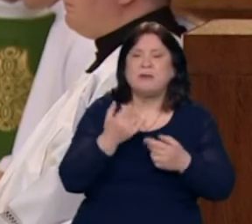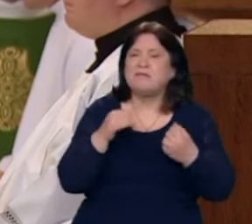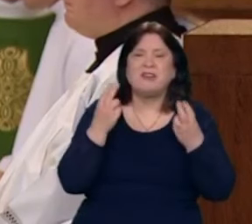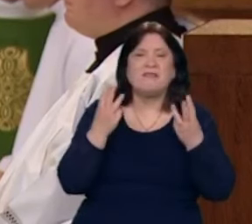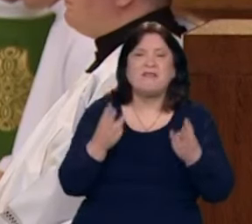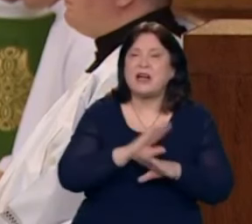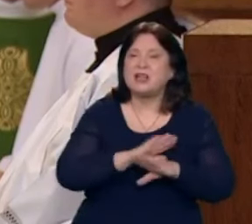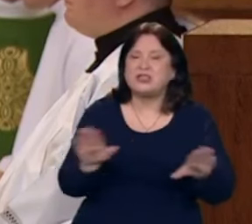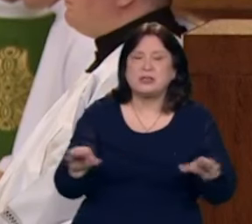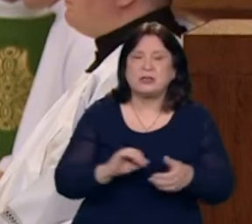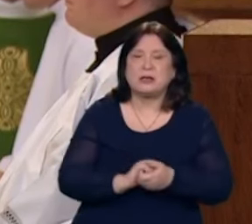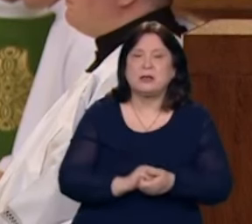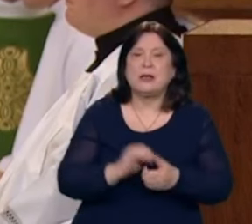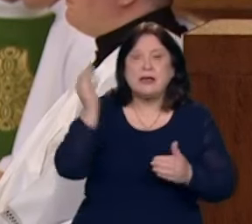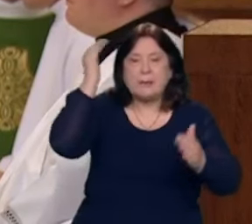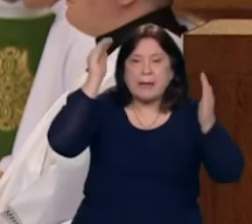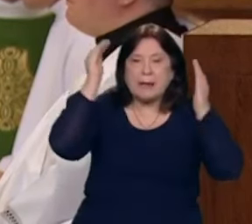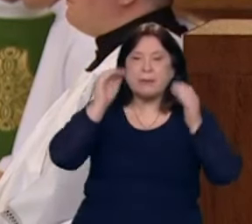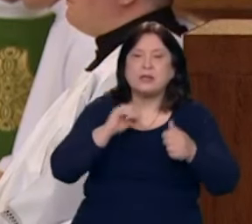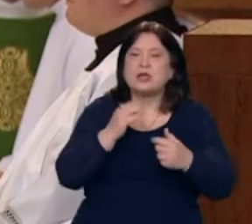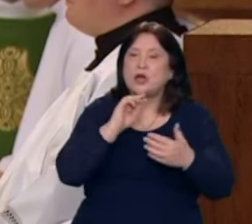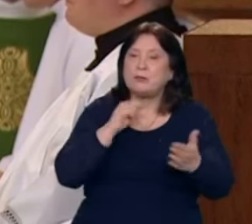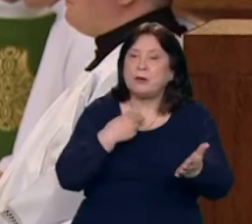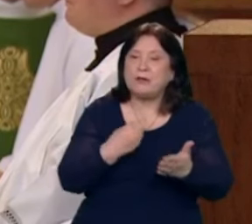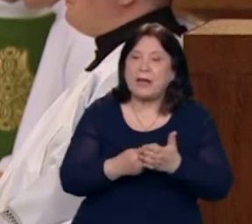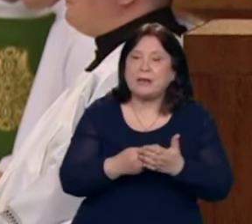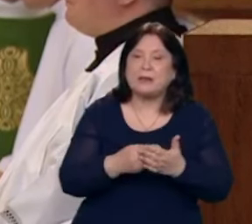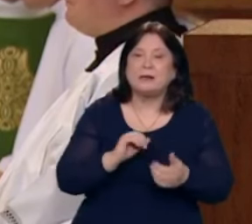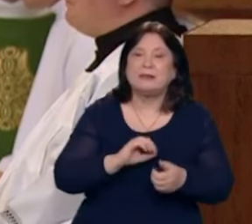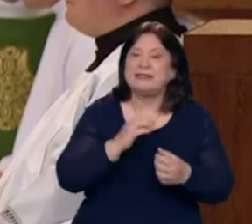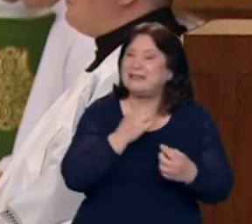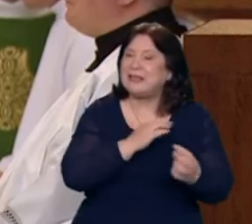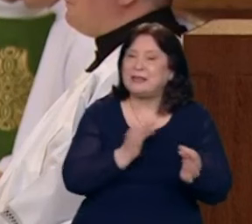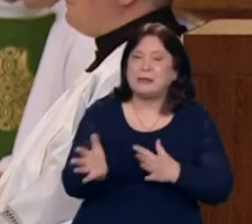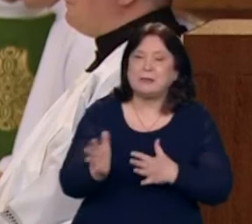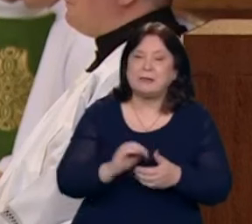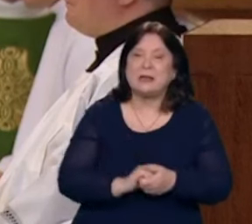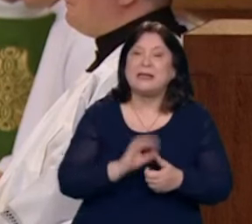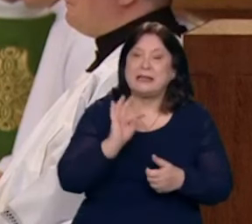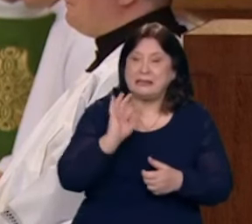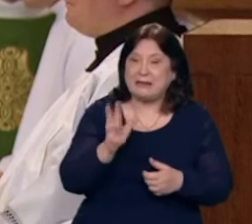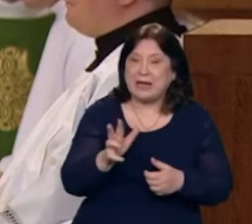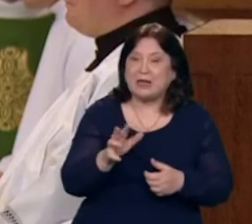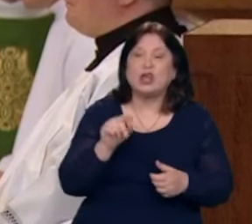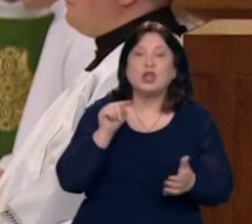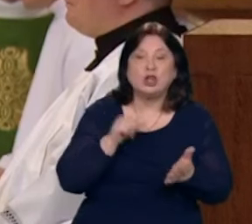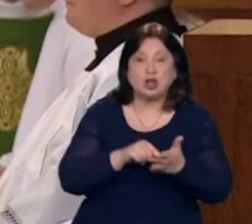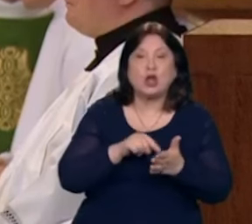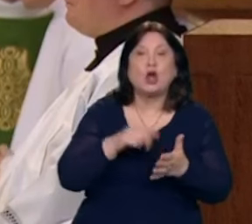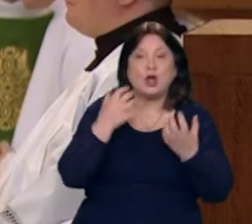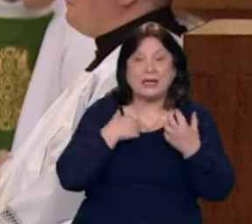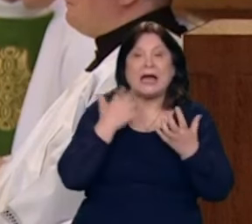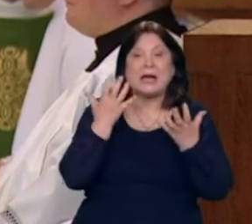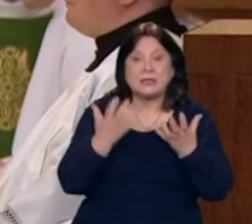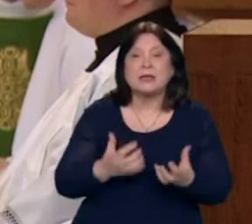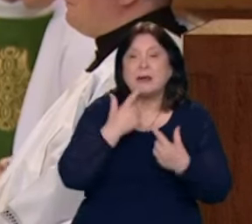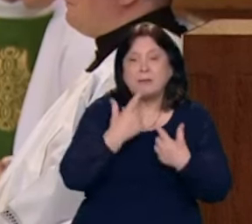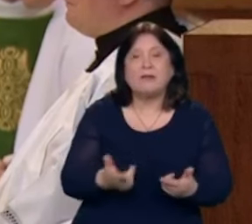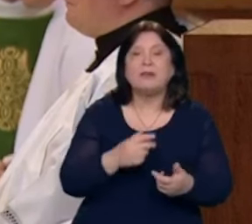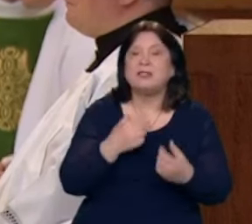nieistotne papież odpowiada mi natychmiast tak to właśnie chciałem